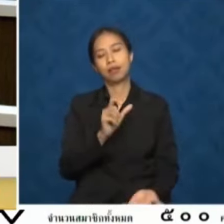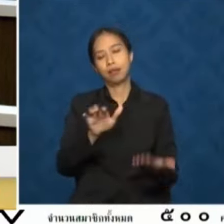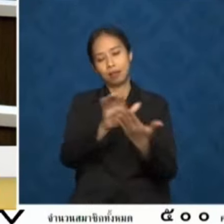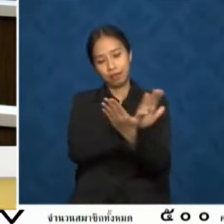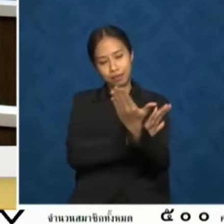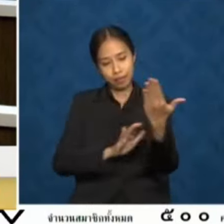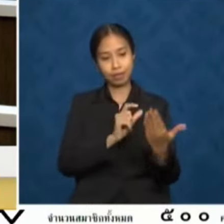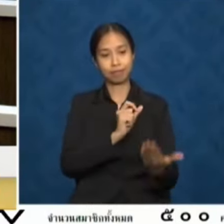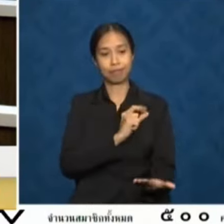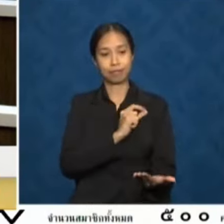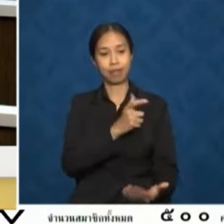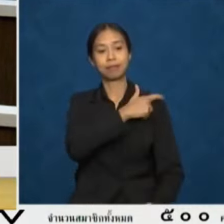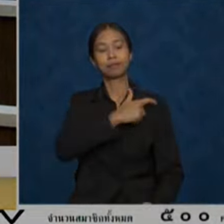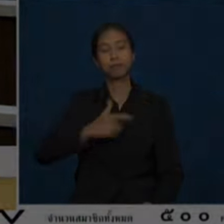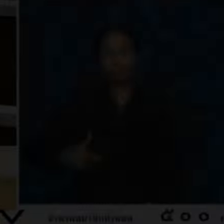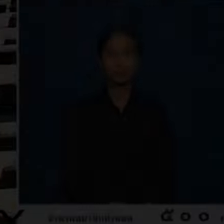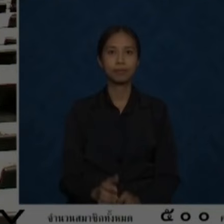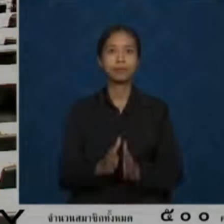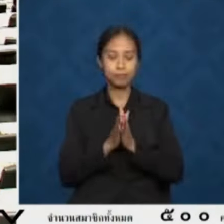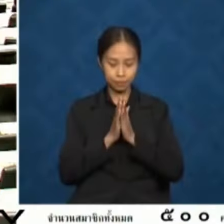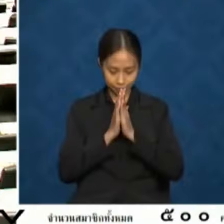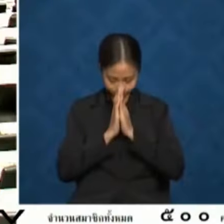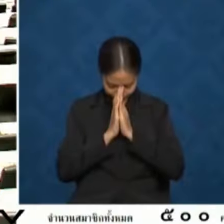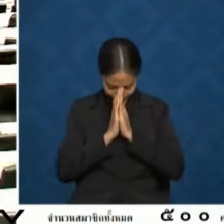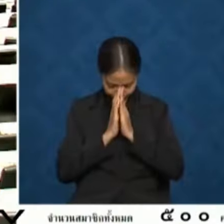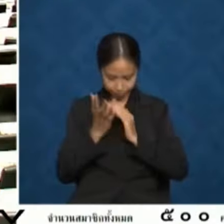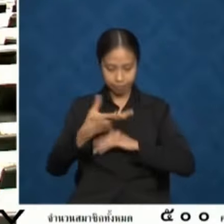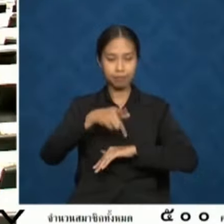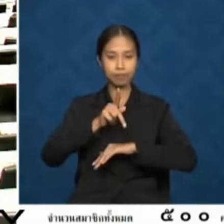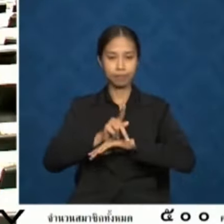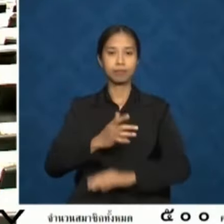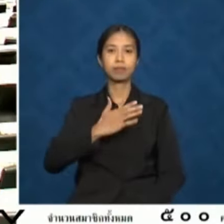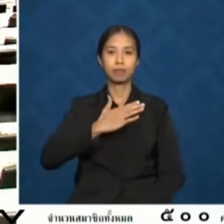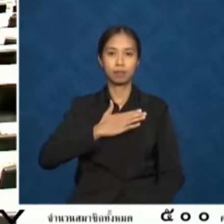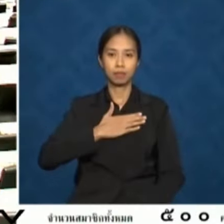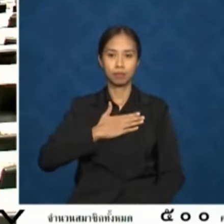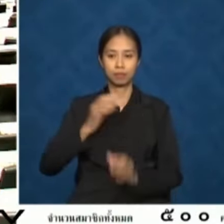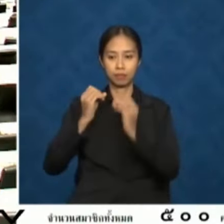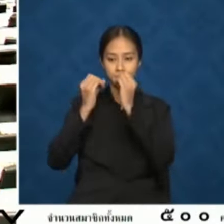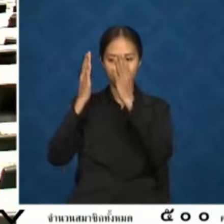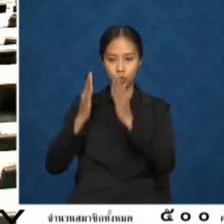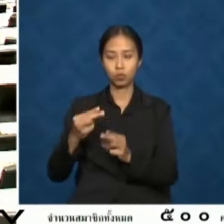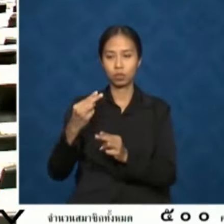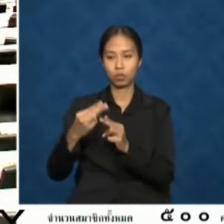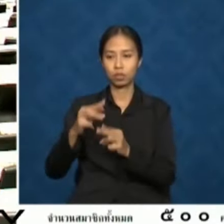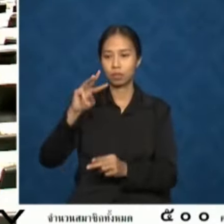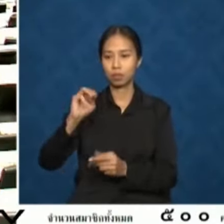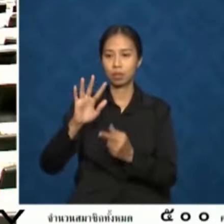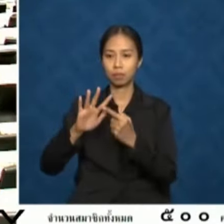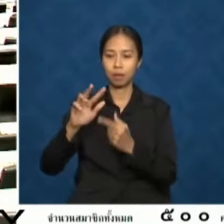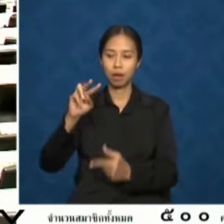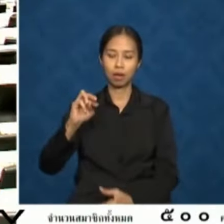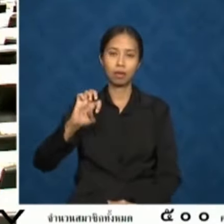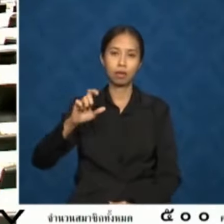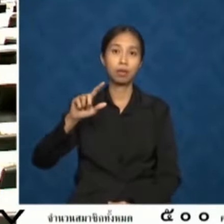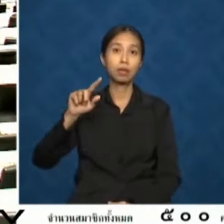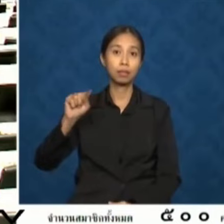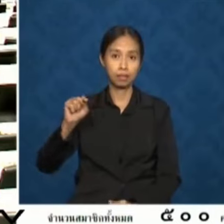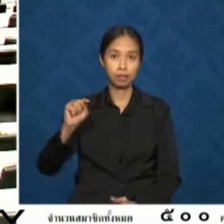พระมหากษัตริย์ครับท่านประธานขอบคุณครับ ผมครูมานิตสังพุ่มสมาชิกสภาผู้แทนราษฎรจ